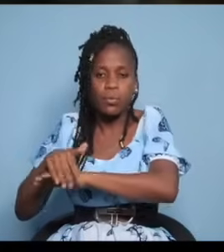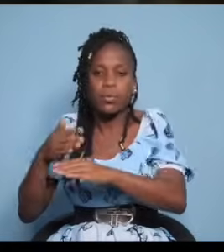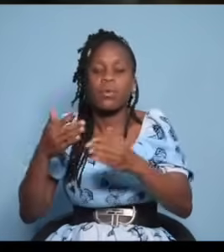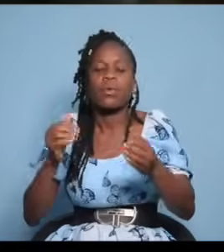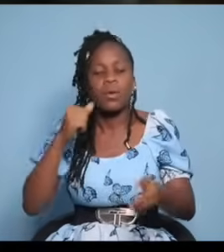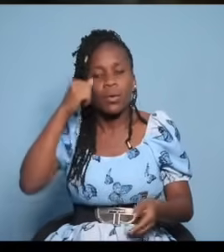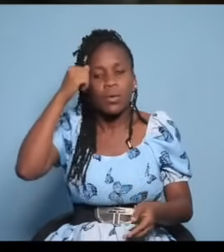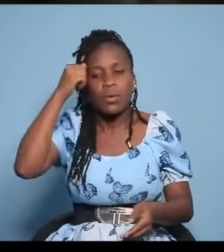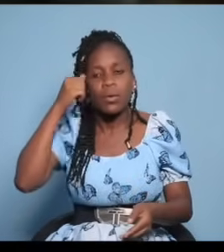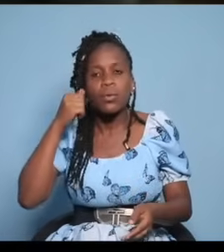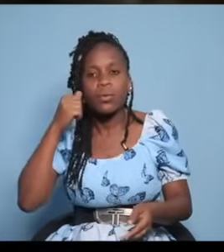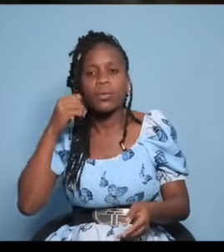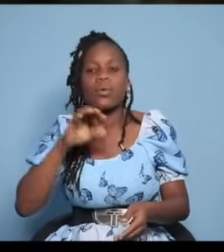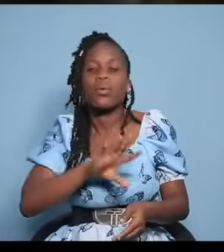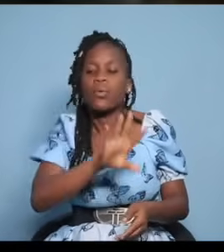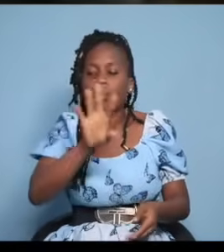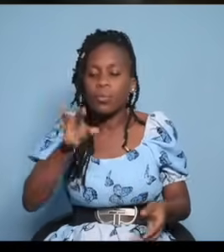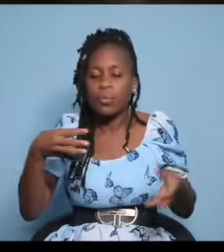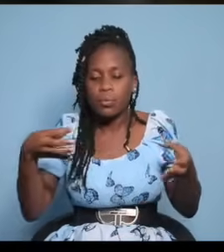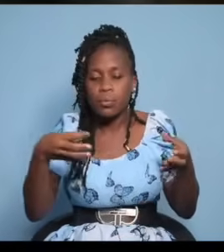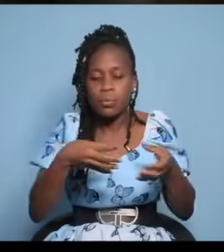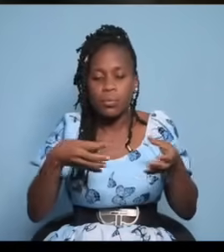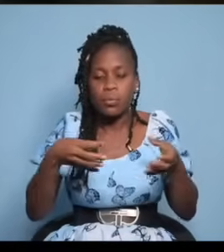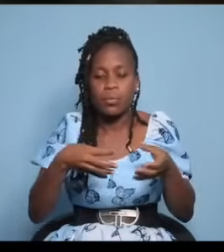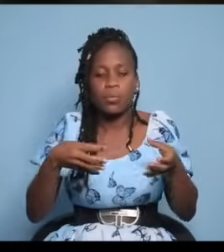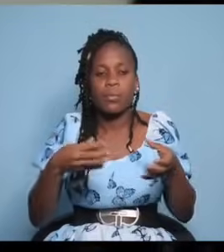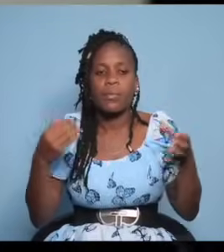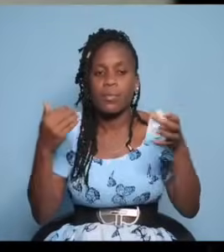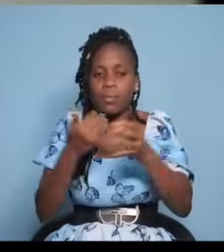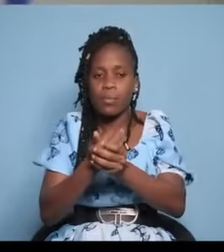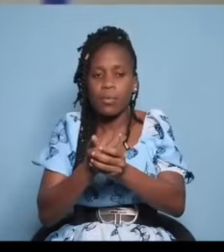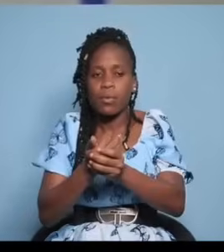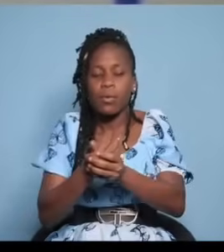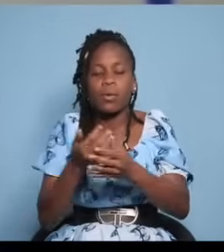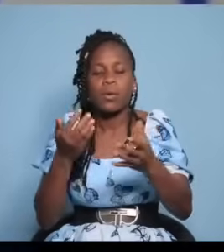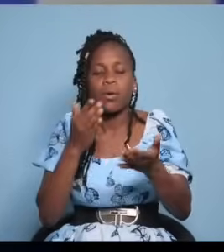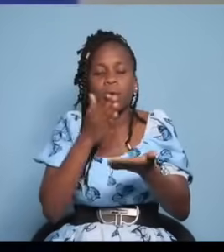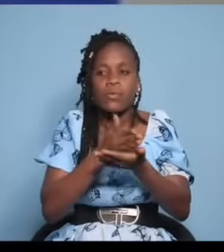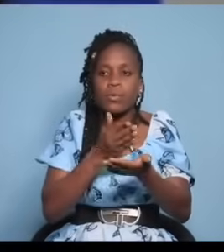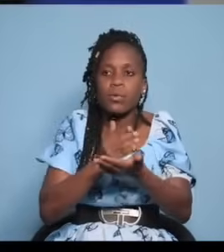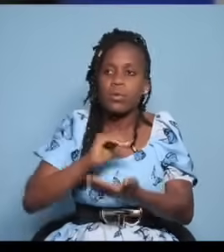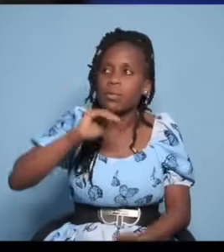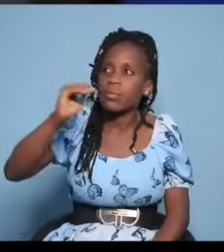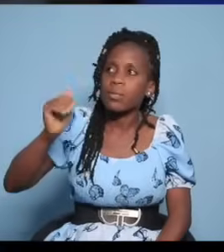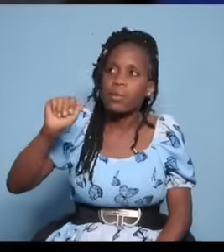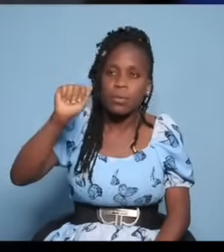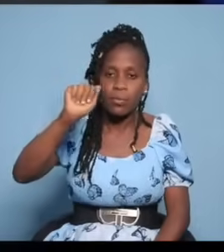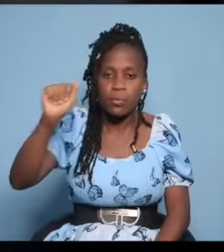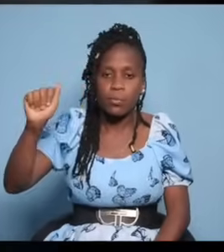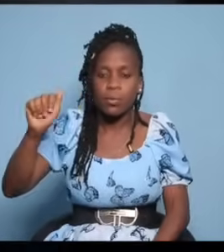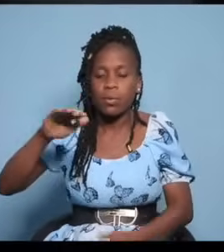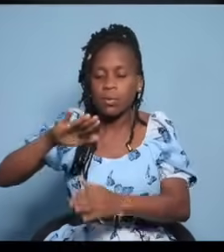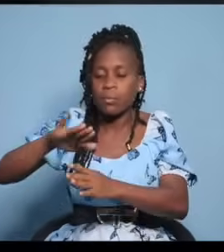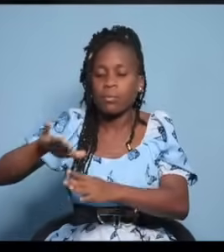wakakaa kuunda tume ya pamoja, wakafika kwenye safu za milima Azuria kutazama mabaki ya ndege na